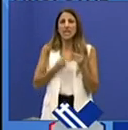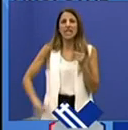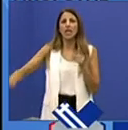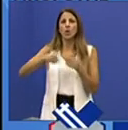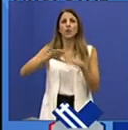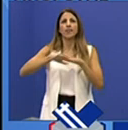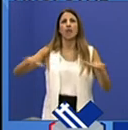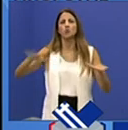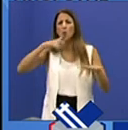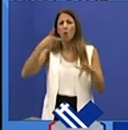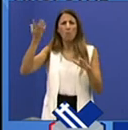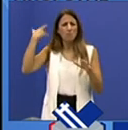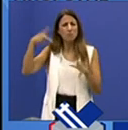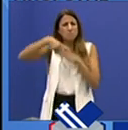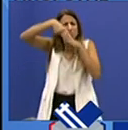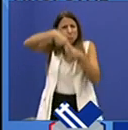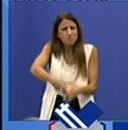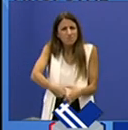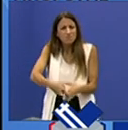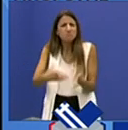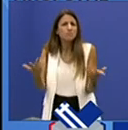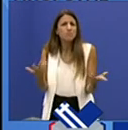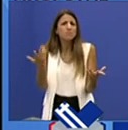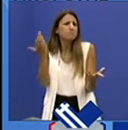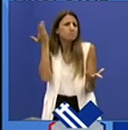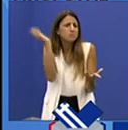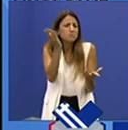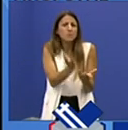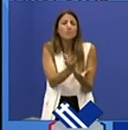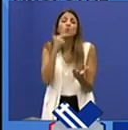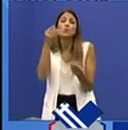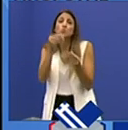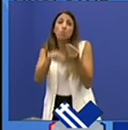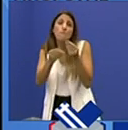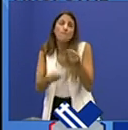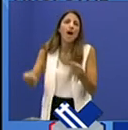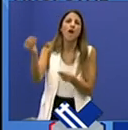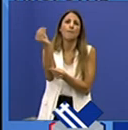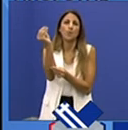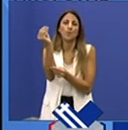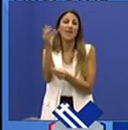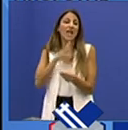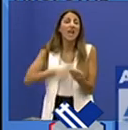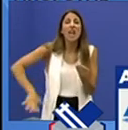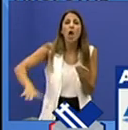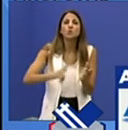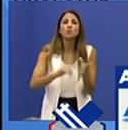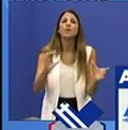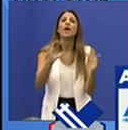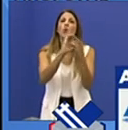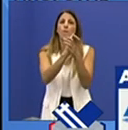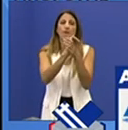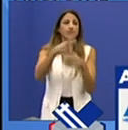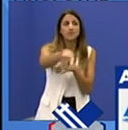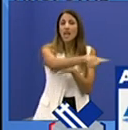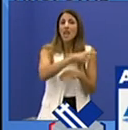βαθιά επώδυνος για την πατρίδα μας. Ήταν κάτι πολύ παραπάνω. Η πίστη ενός λαού στις δυνάμεις του. Η επιθυμία